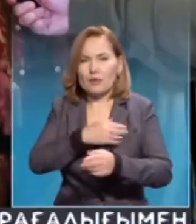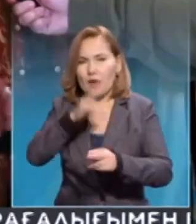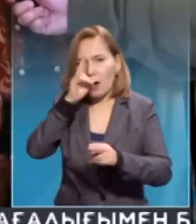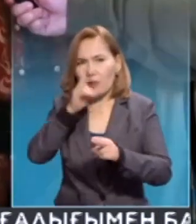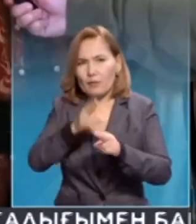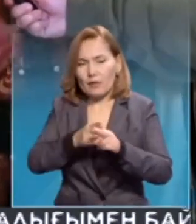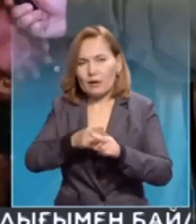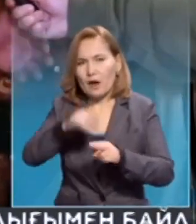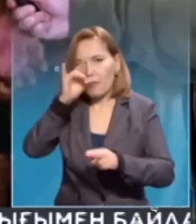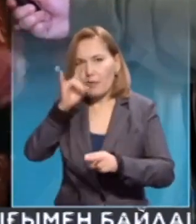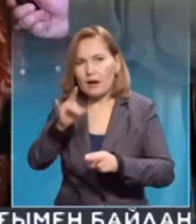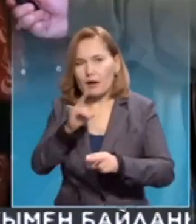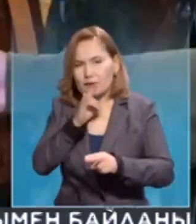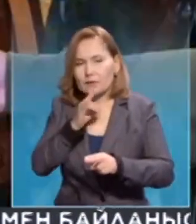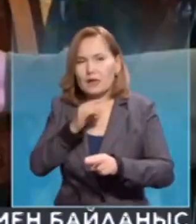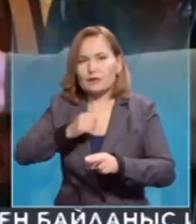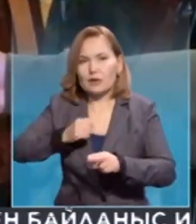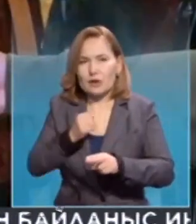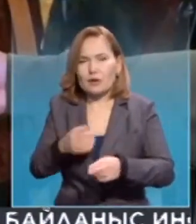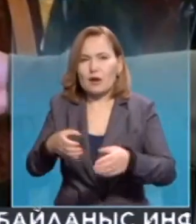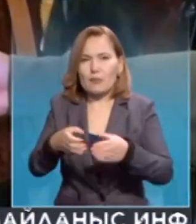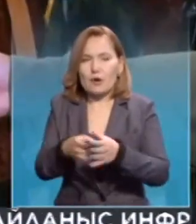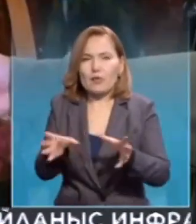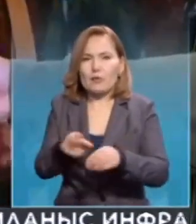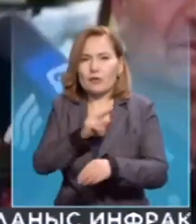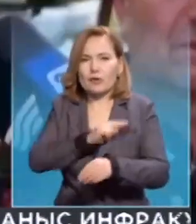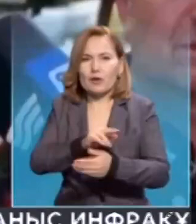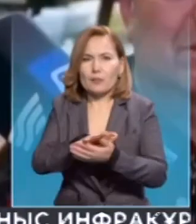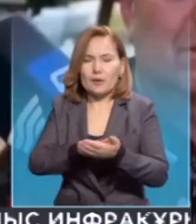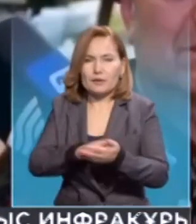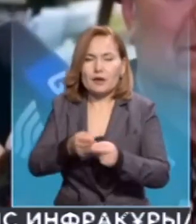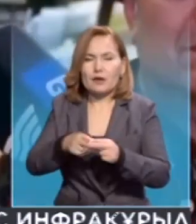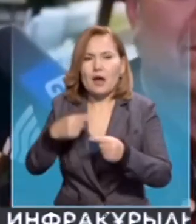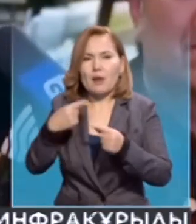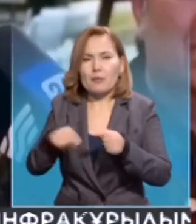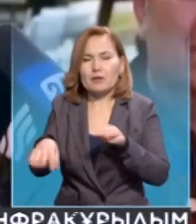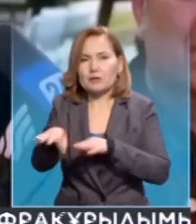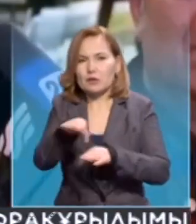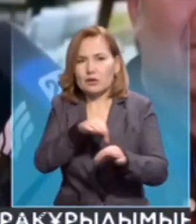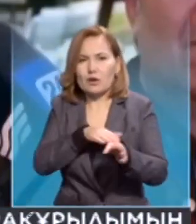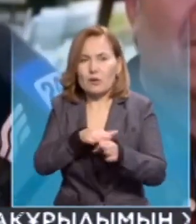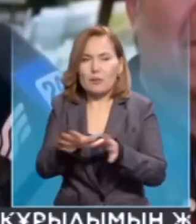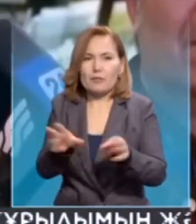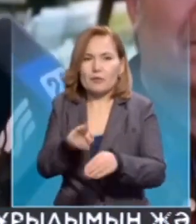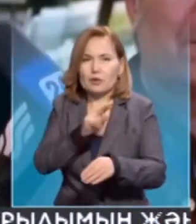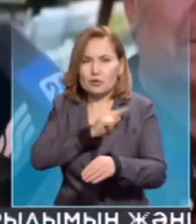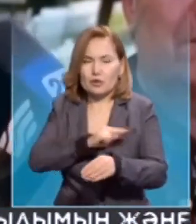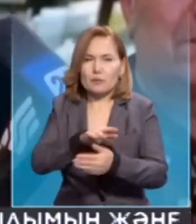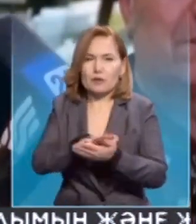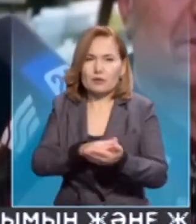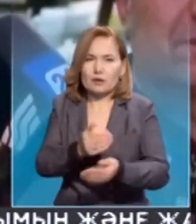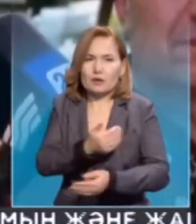gelgen ertesterimizden tanısıp, baylan sorun attık. Aldağı uaqta, baska da jobalarda osılay bas kosamız degen niyettemiz.